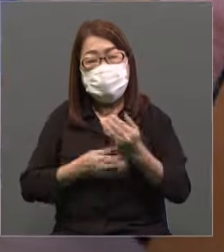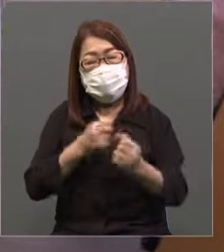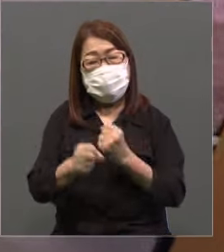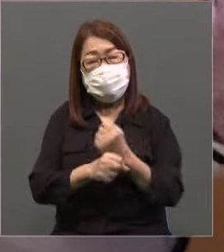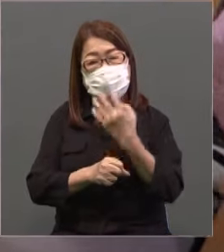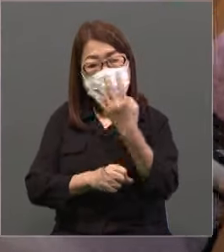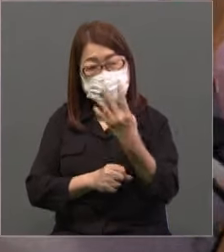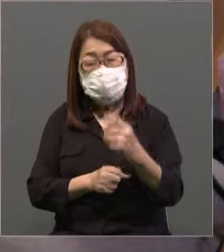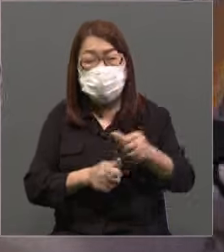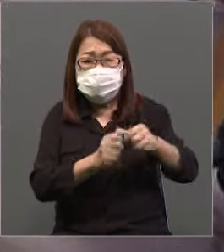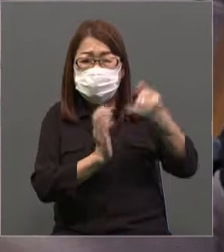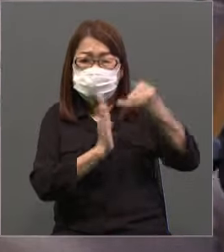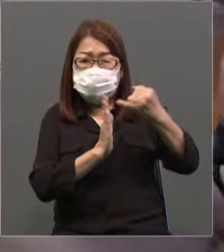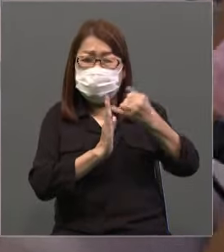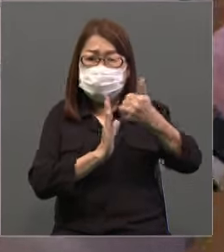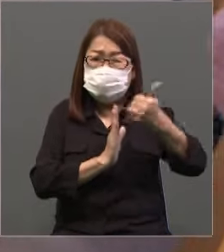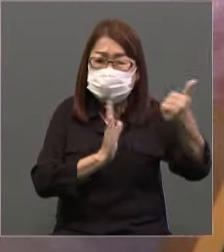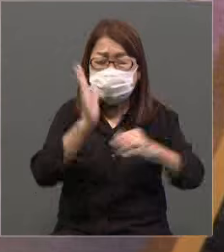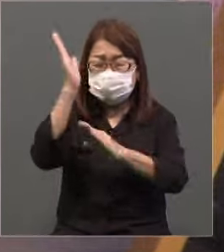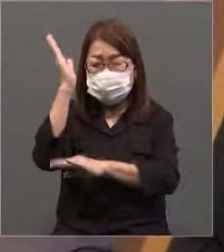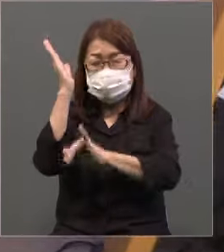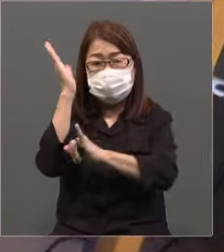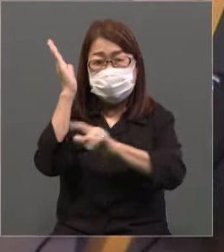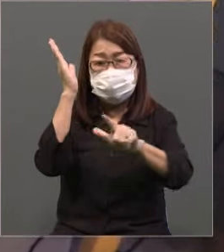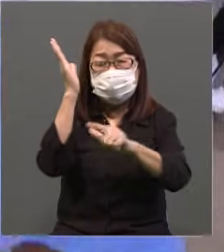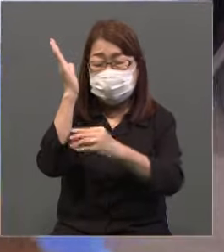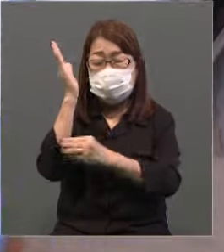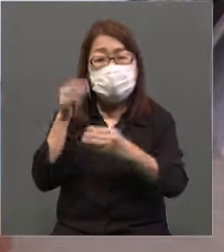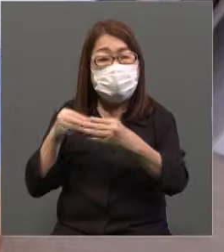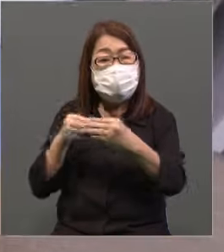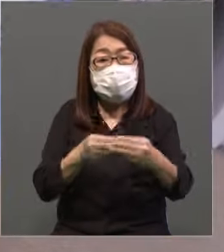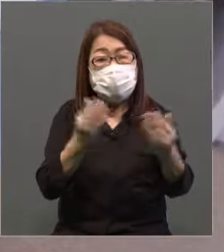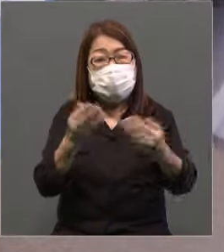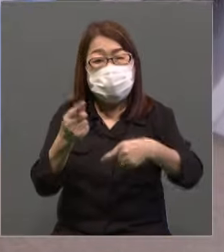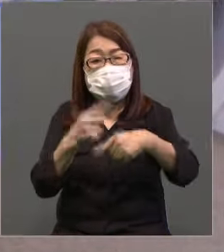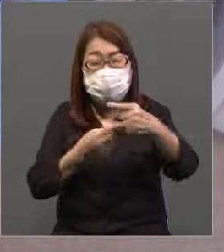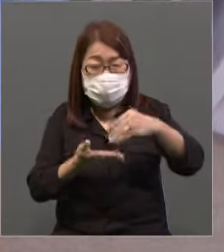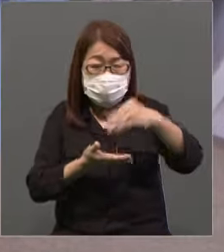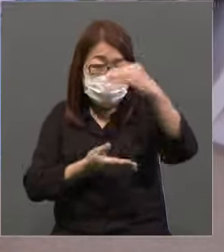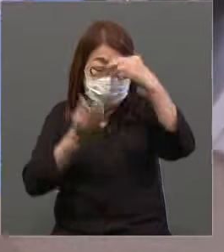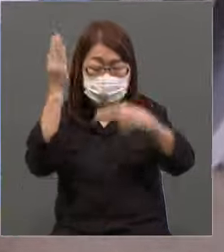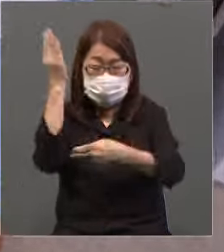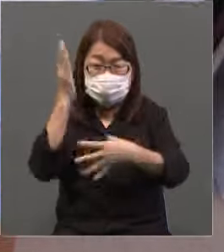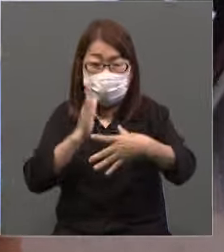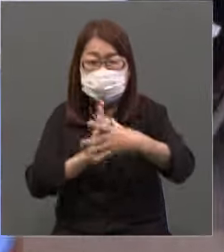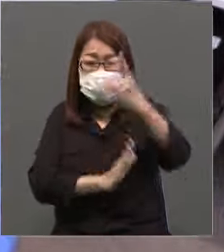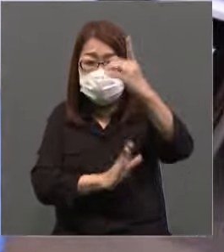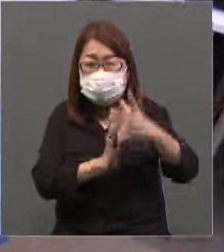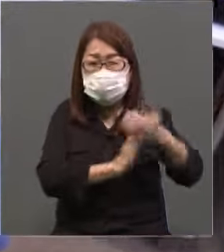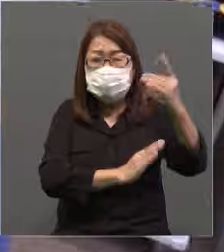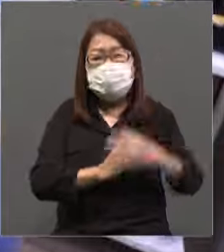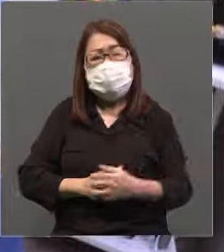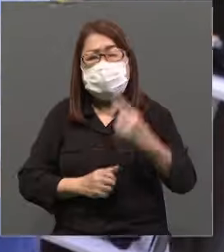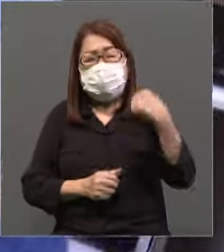เดินทางข้ามจังหวัดจากจังหวัดยะลาเข้ามาหาดใหญ่ทุกสัปดาห์ด้วยมั่นใจว่าดนตรีจะช่วยเสริมสร้างพัฒนาการของ